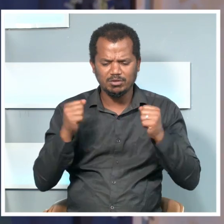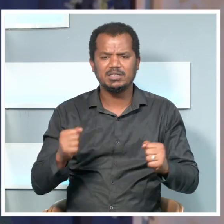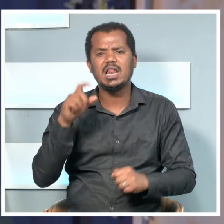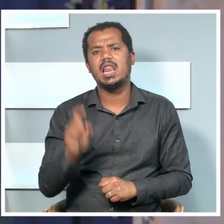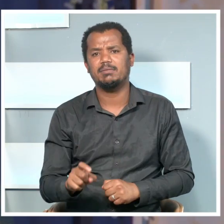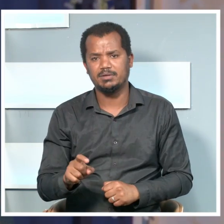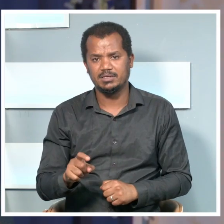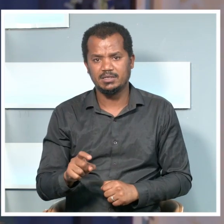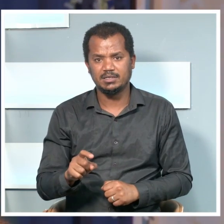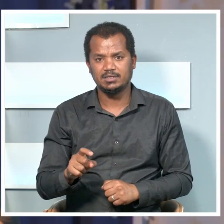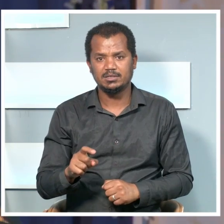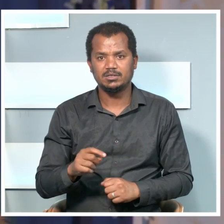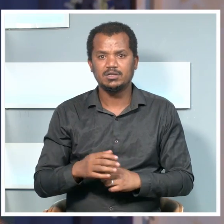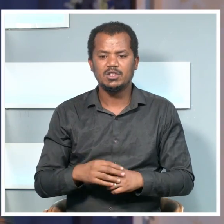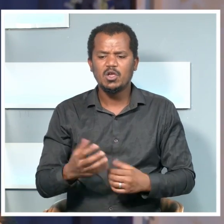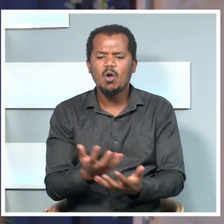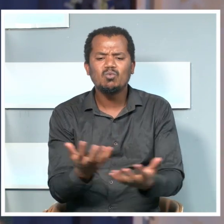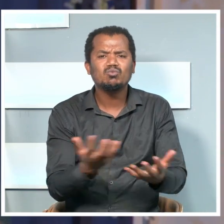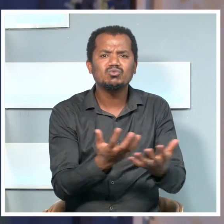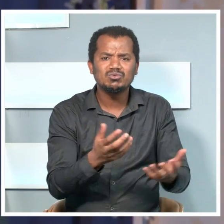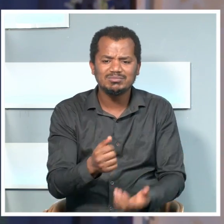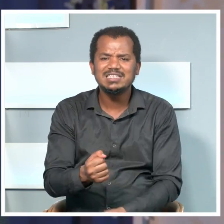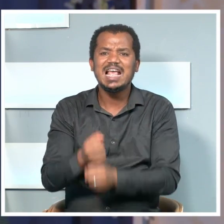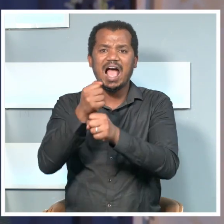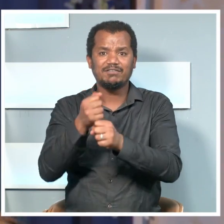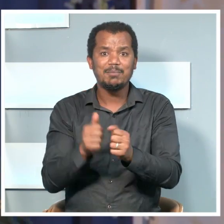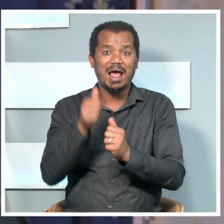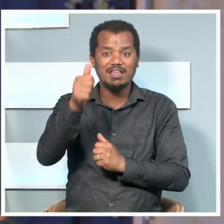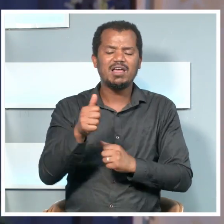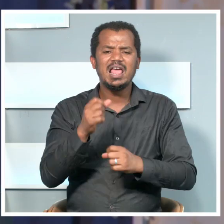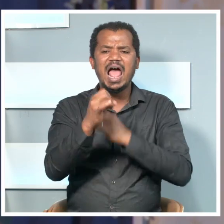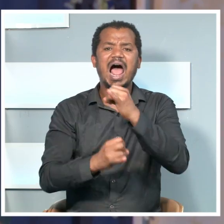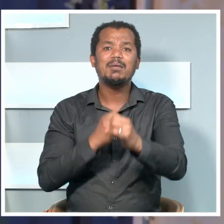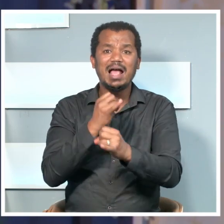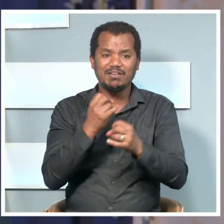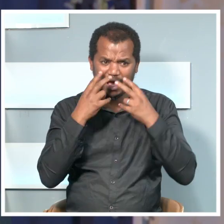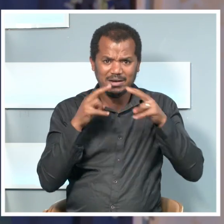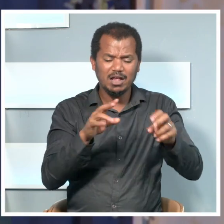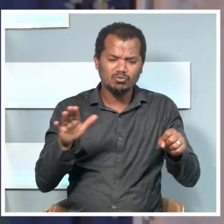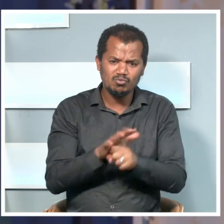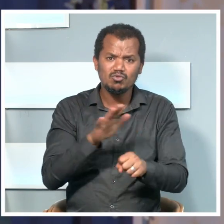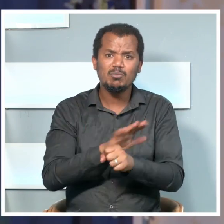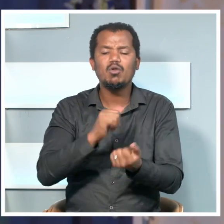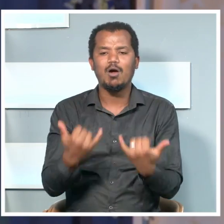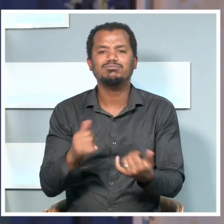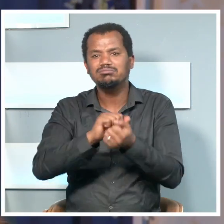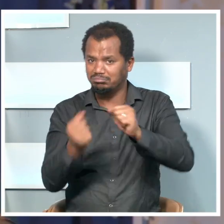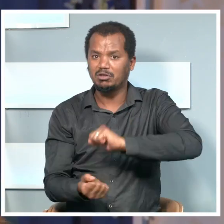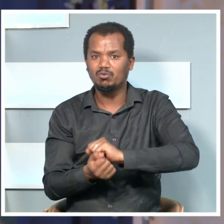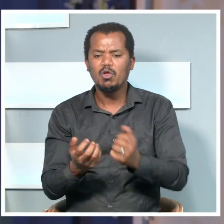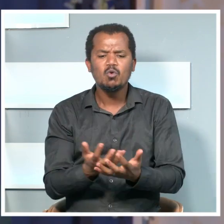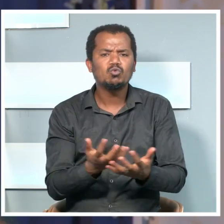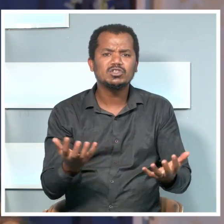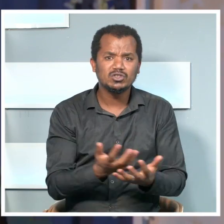አለብን። ከቁሳዊ ድጋፍ ባለፈ የዓለም አቀፉ አመለካከት ሙሉ ለሙሉ ተለውጧል።